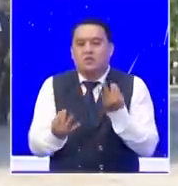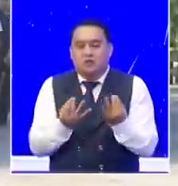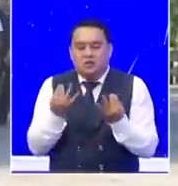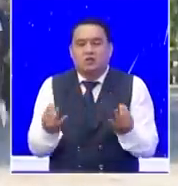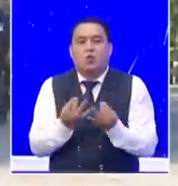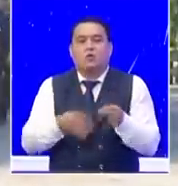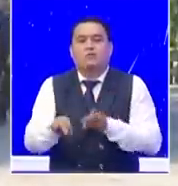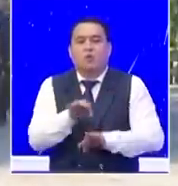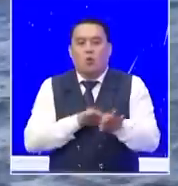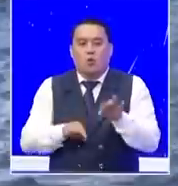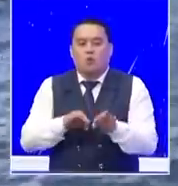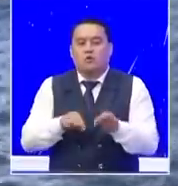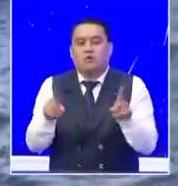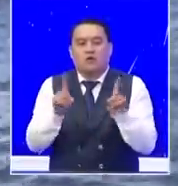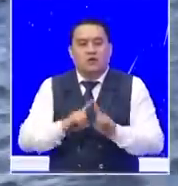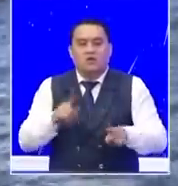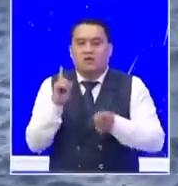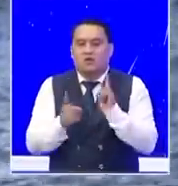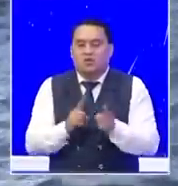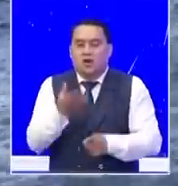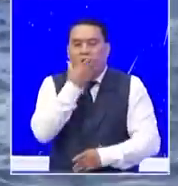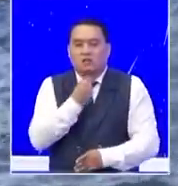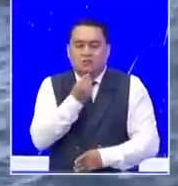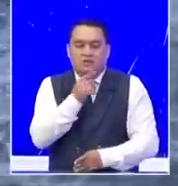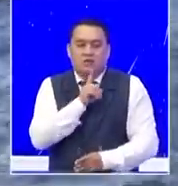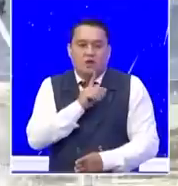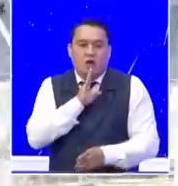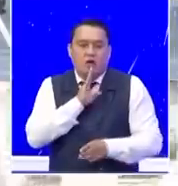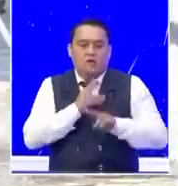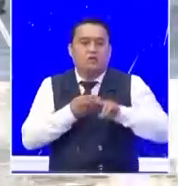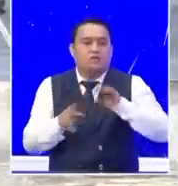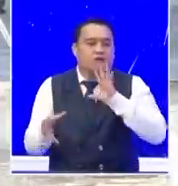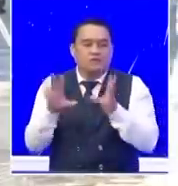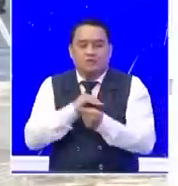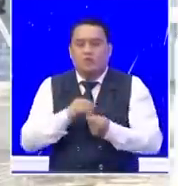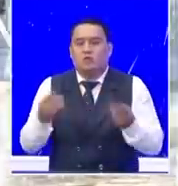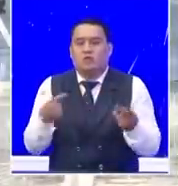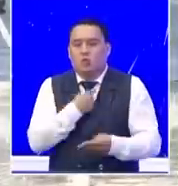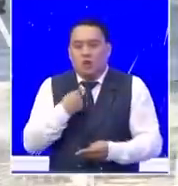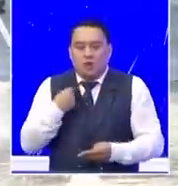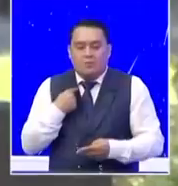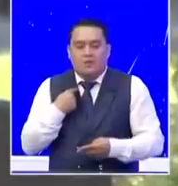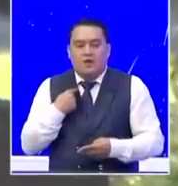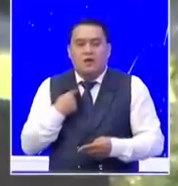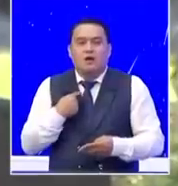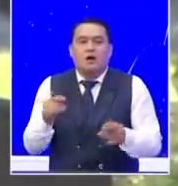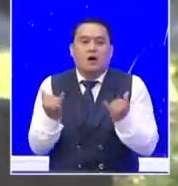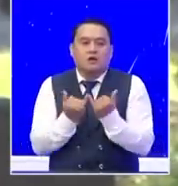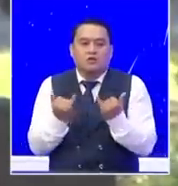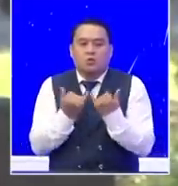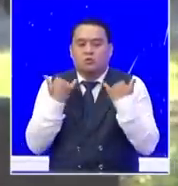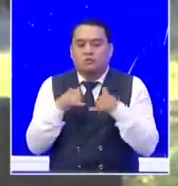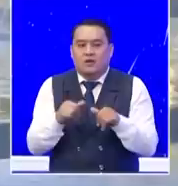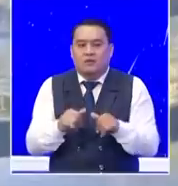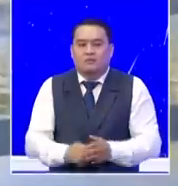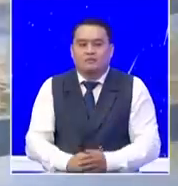общую архитектуру города и являются настоящим украшением Талдыкургана, а также самыми посещаемыми местами горожан и гостей областного